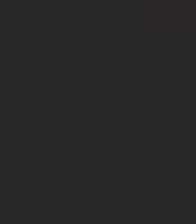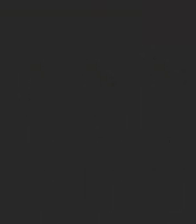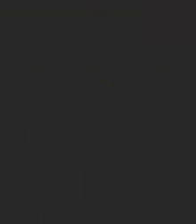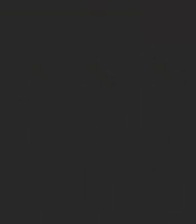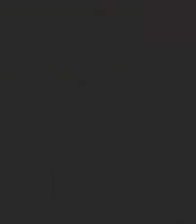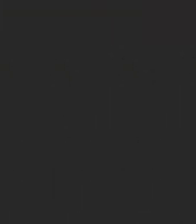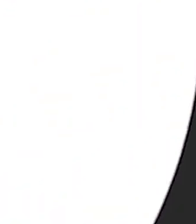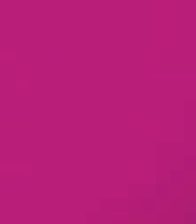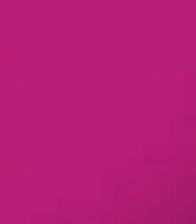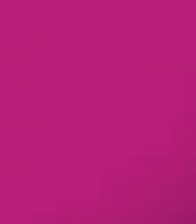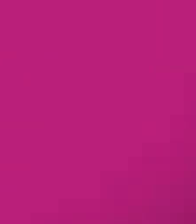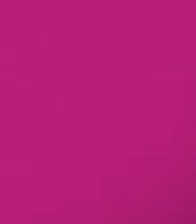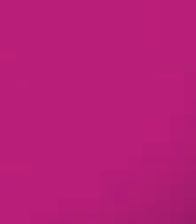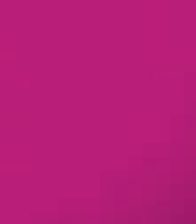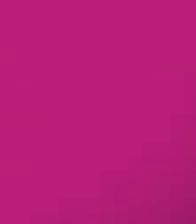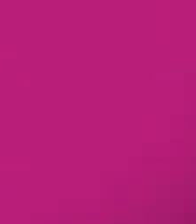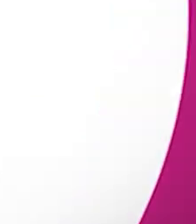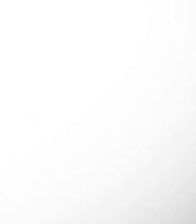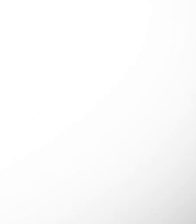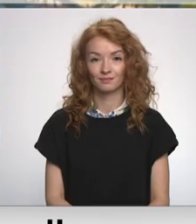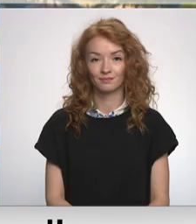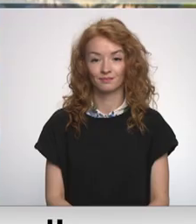Re, viss ēters ir te!